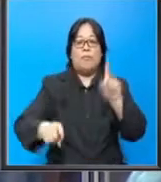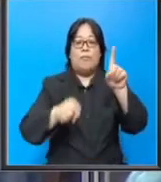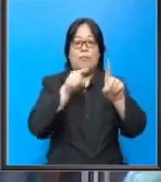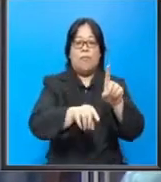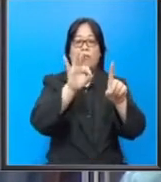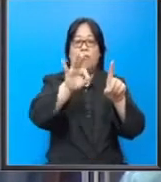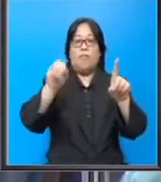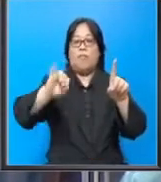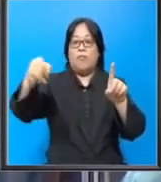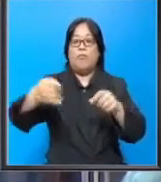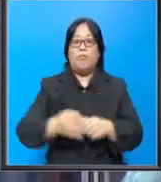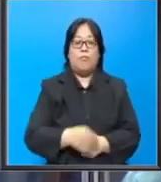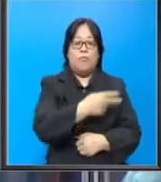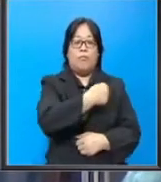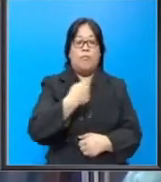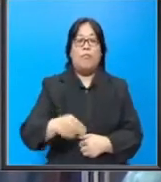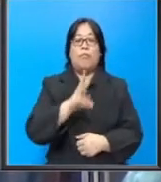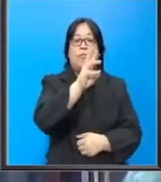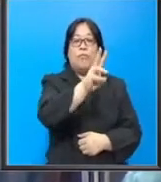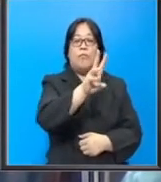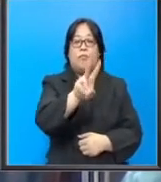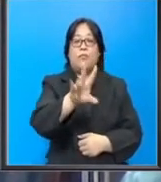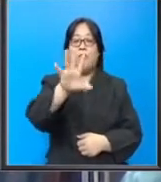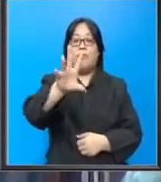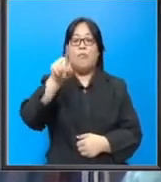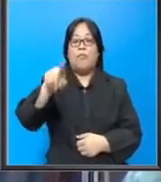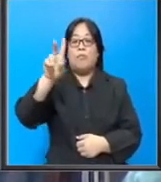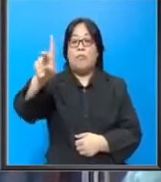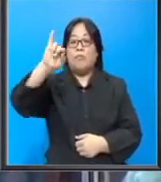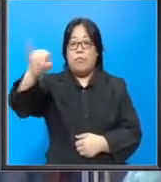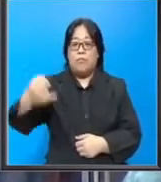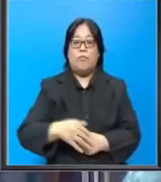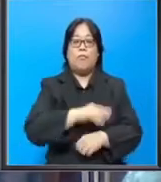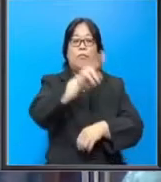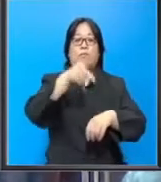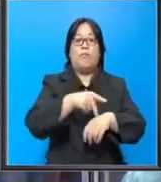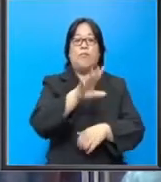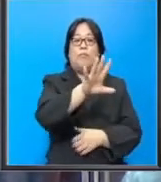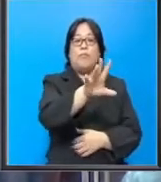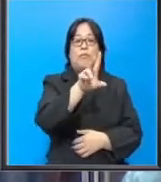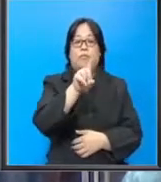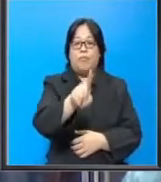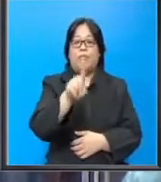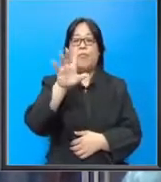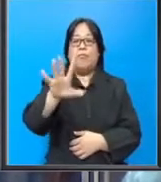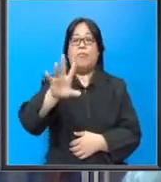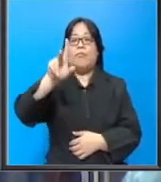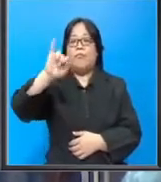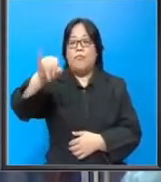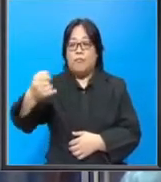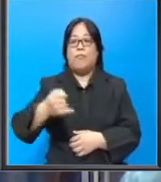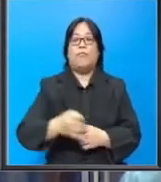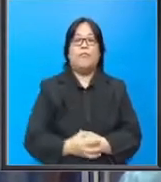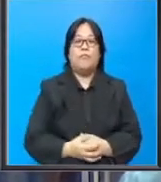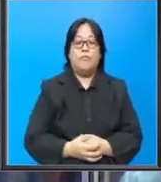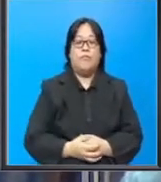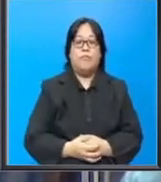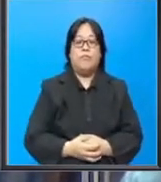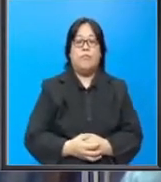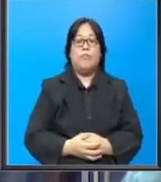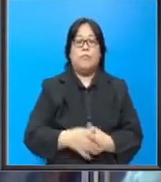itu Indonesia 625 poin satu juta dan Filipina 561 pong 3juta